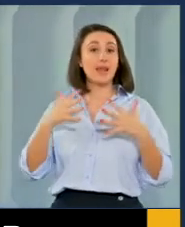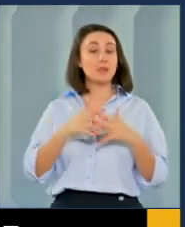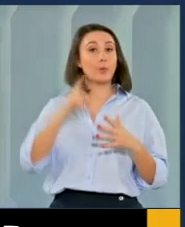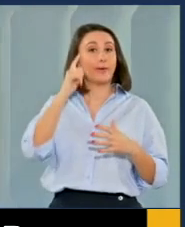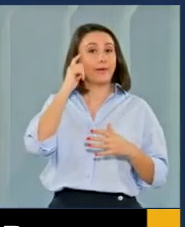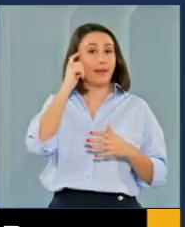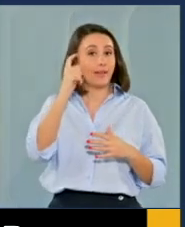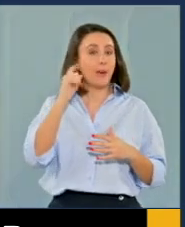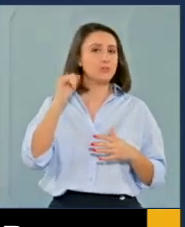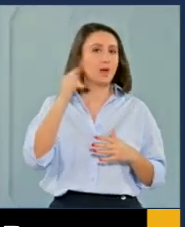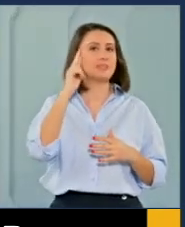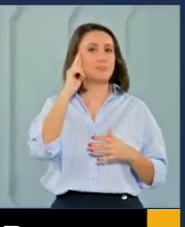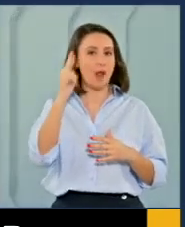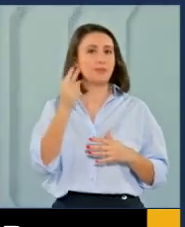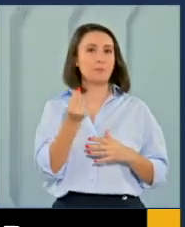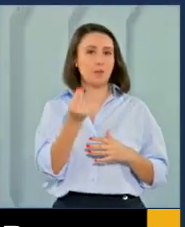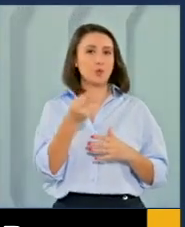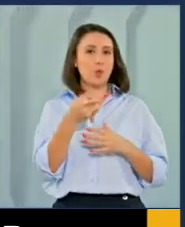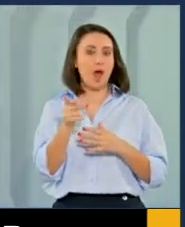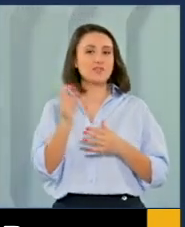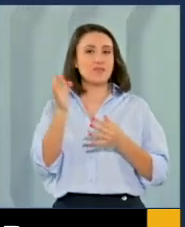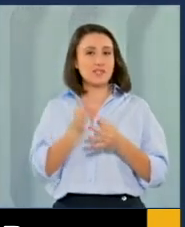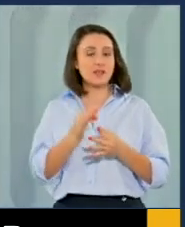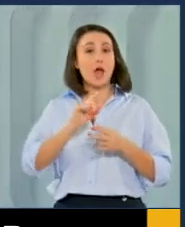și speram că prețul la gaze va scădea, însă după